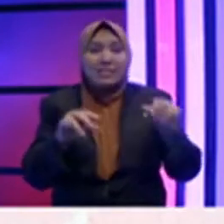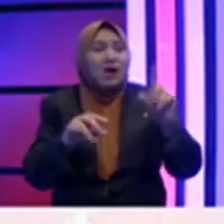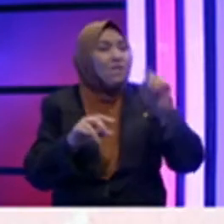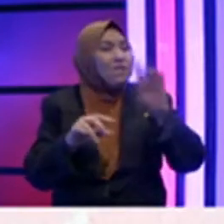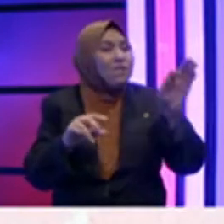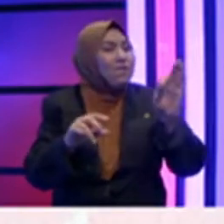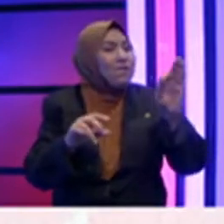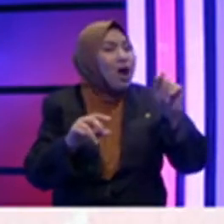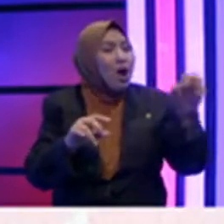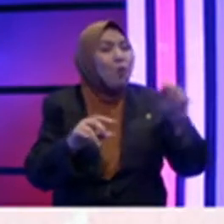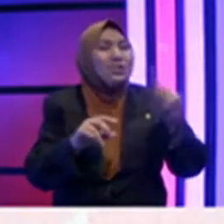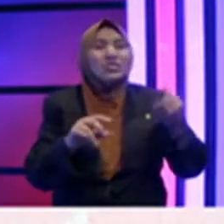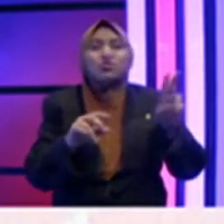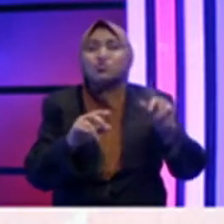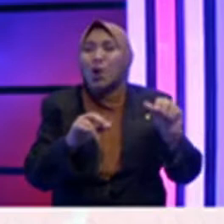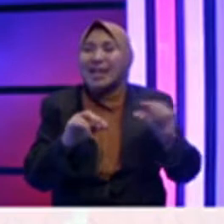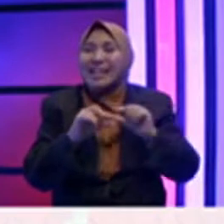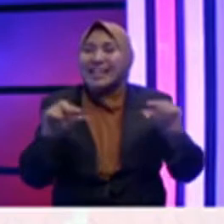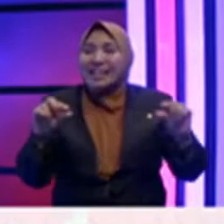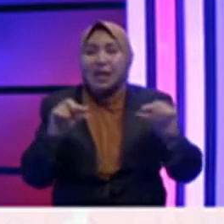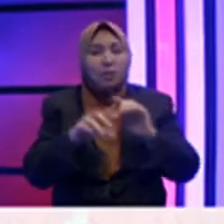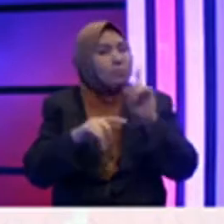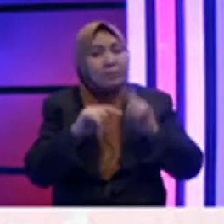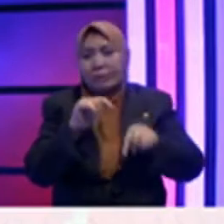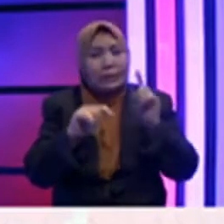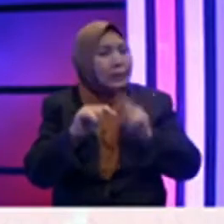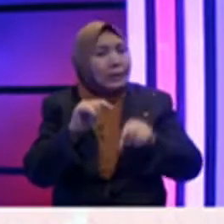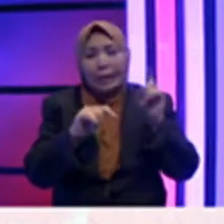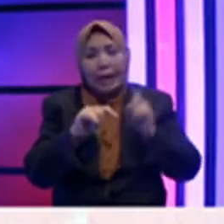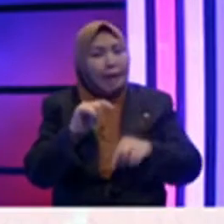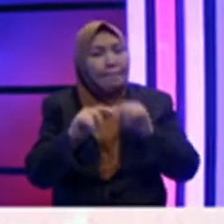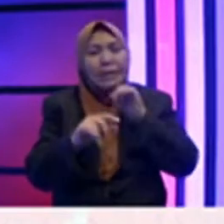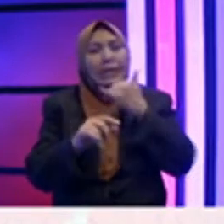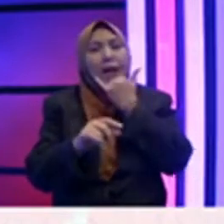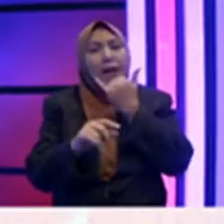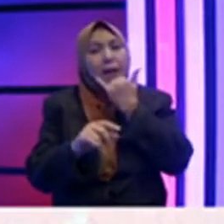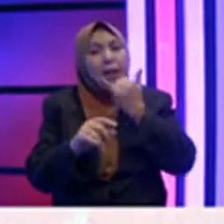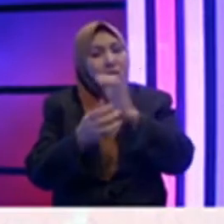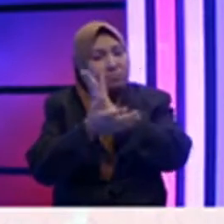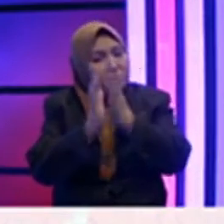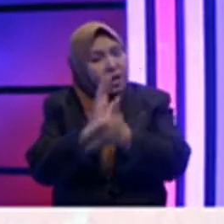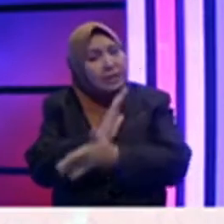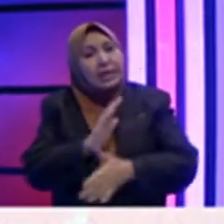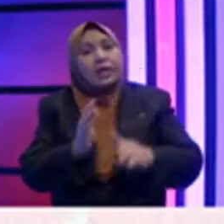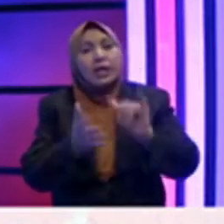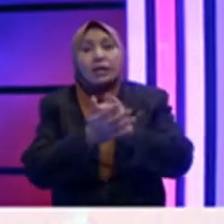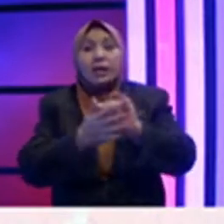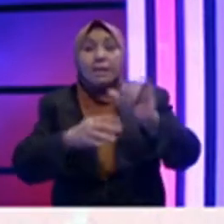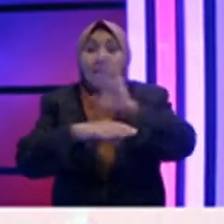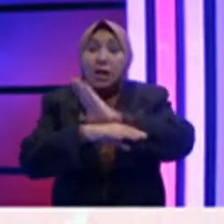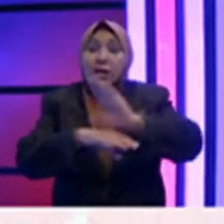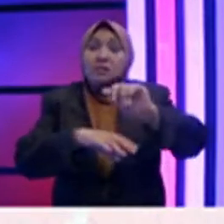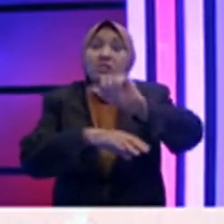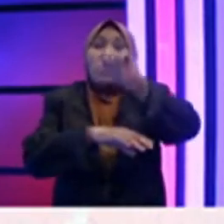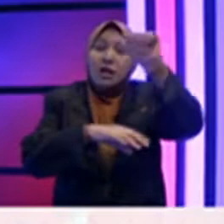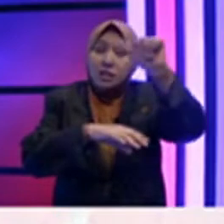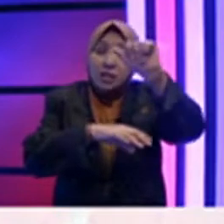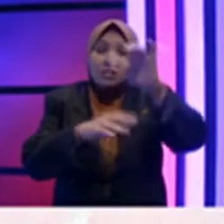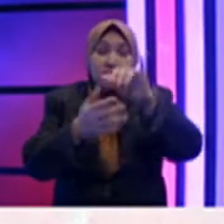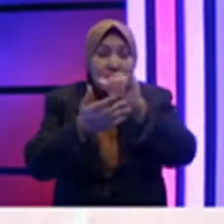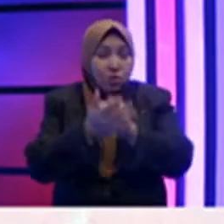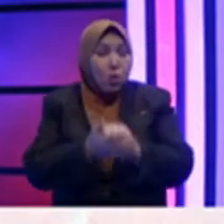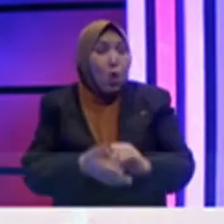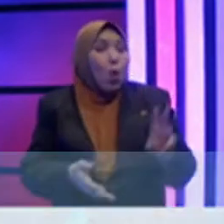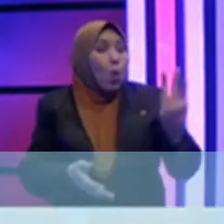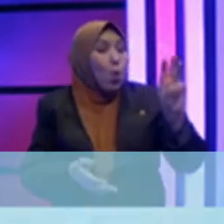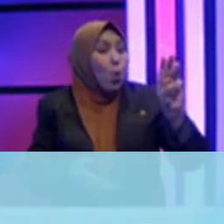dibaca dengan tebal kemudian Euro yang baru di atas video setelah Wah ushiro di wahau Shiro